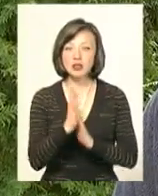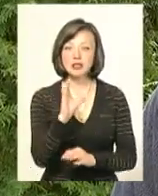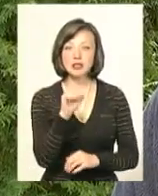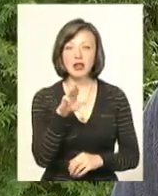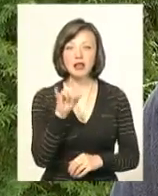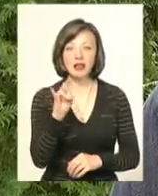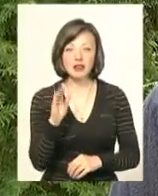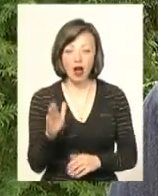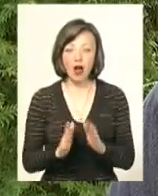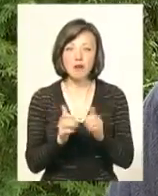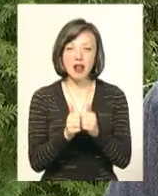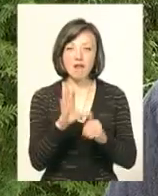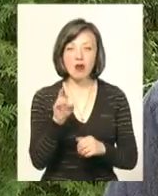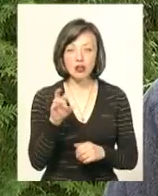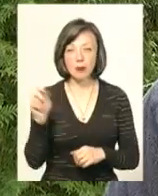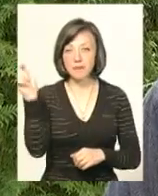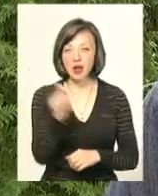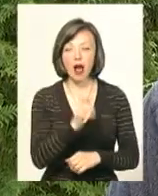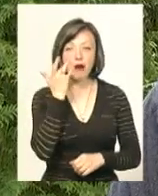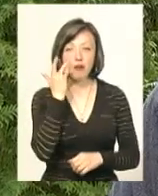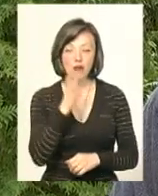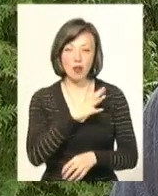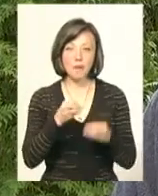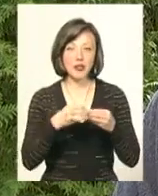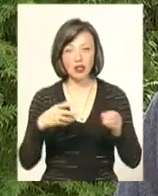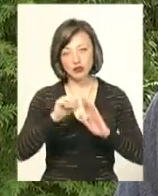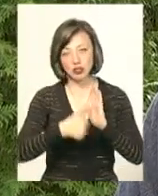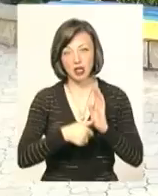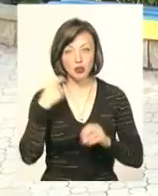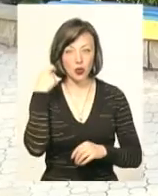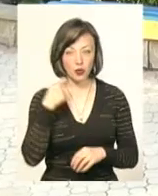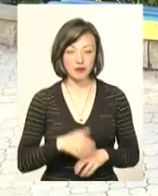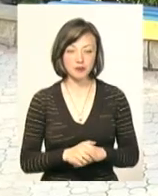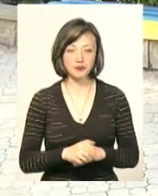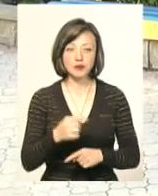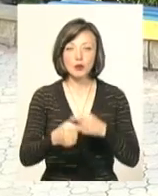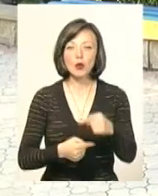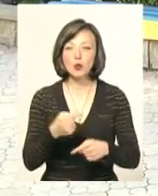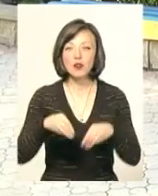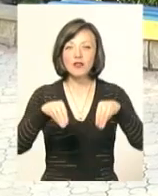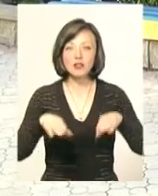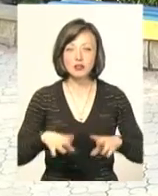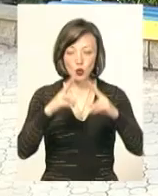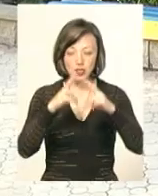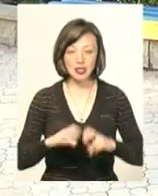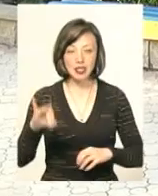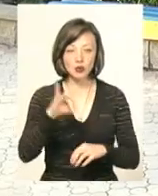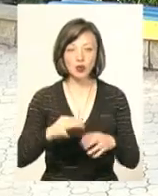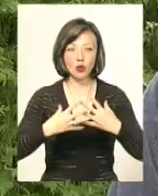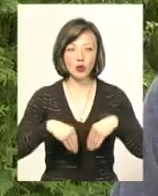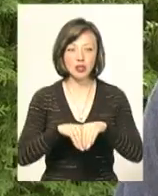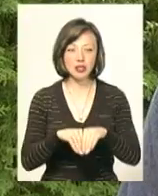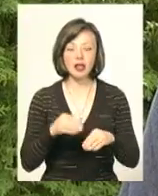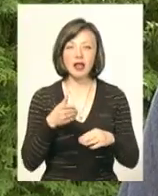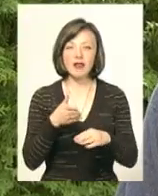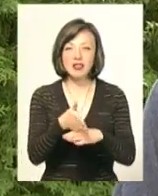поблизу Волочиська. А приїхав в Америку, коли йому було теж 15-16 років. Онук вирішив дослідити історію родини і відвідати місця